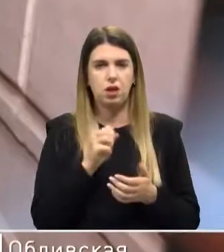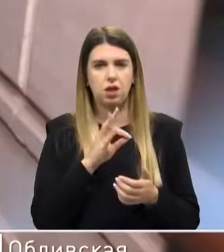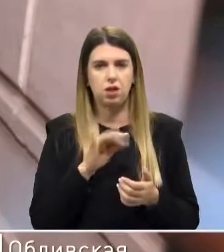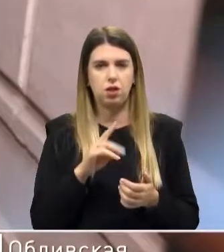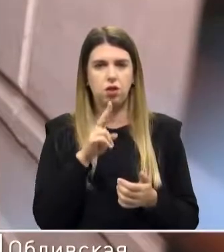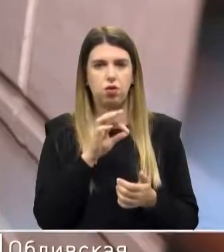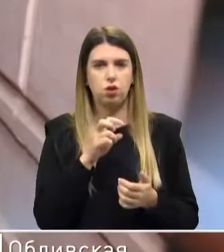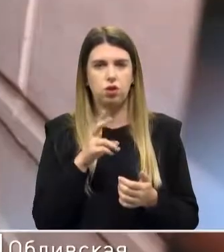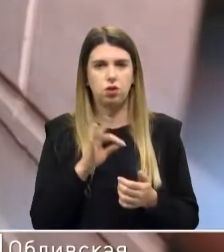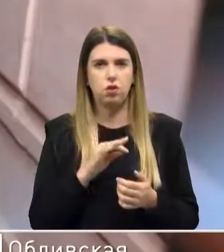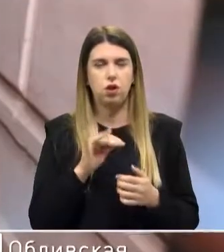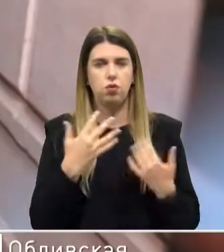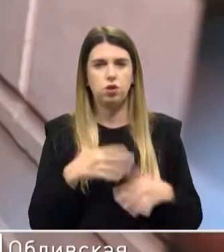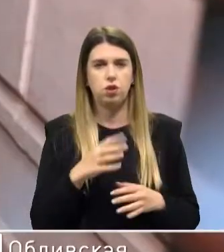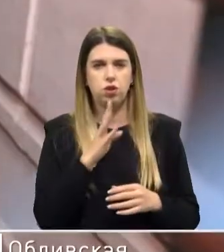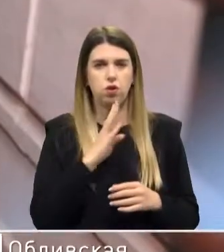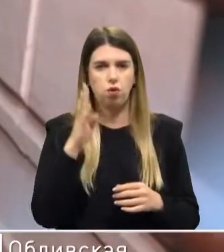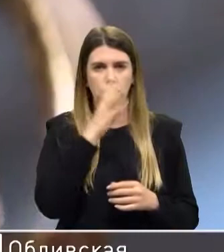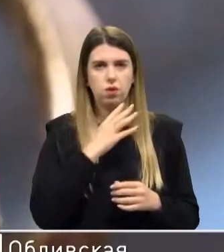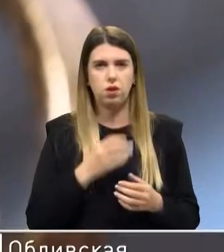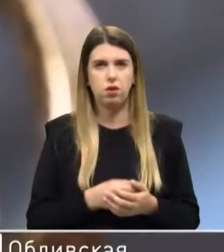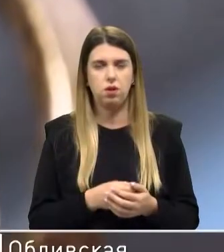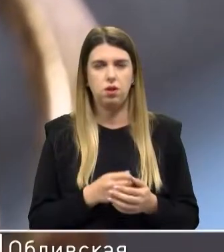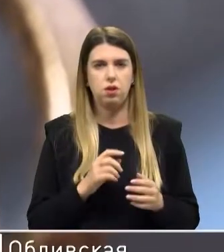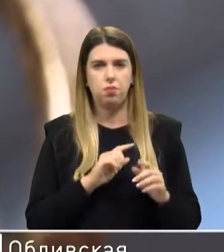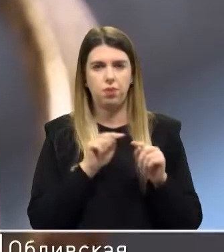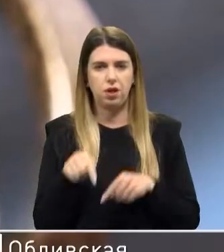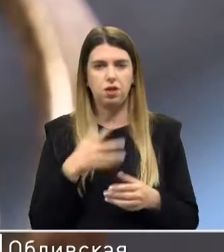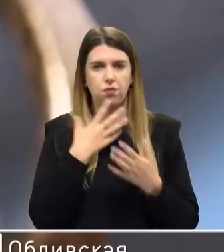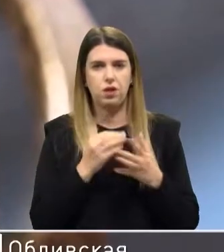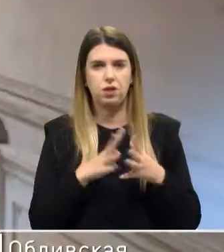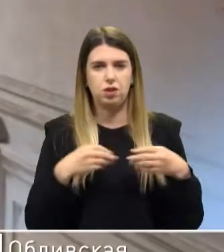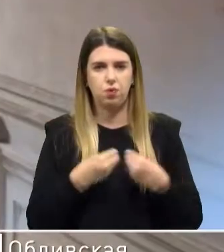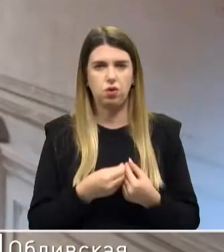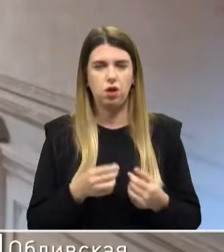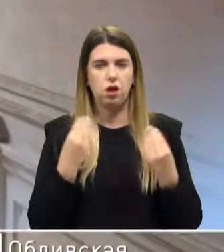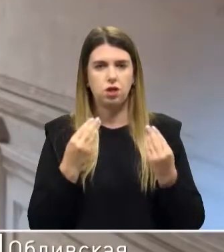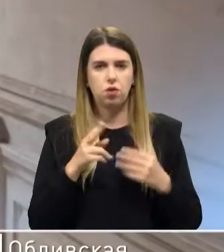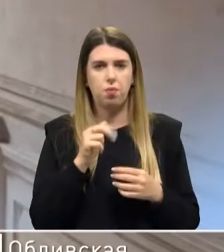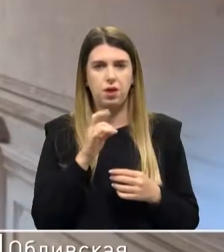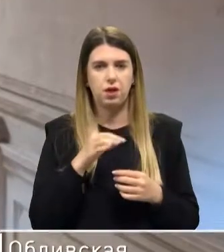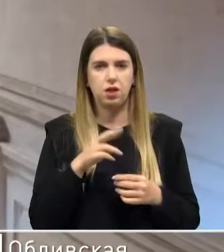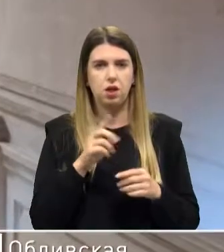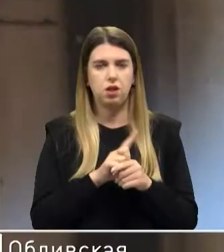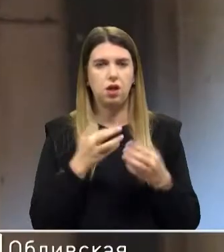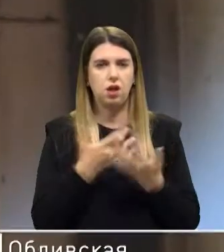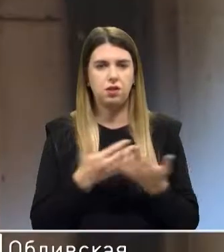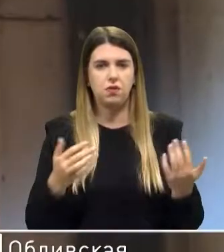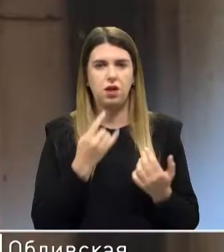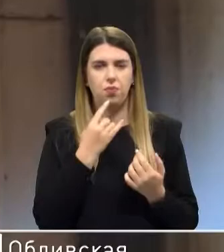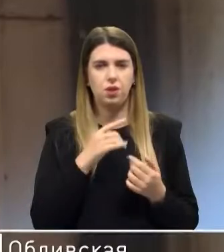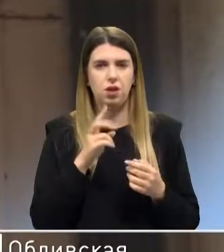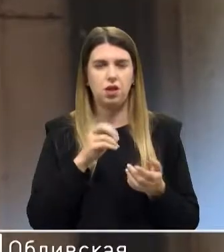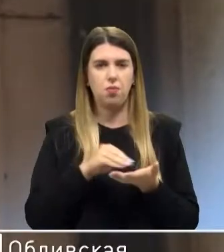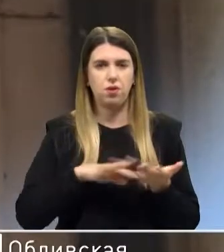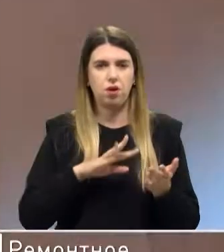архитектора Дорошенко и уже через 4 года заехал сюда со своей семьей. Роскошная парадная с изобилием различных элементов, с